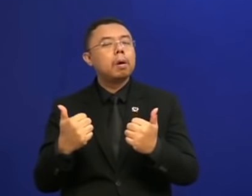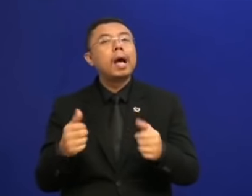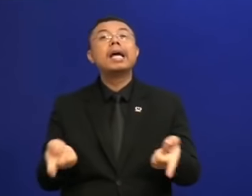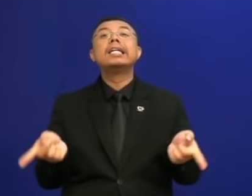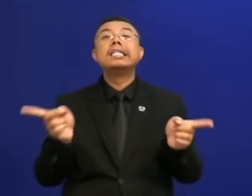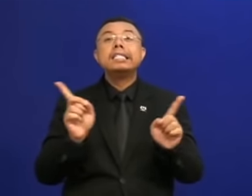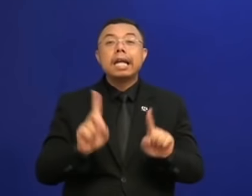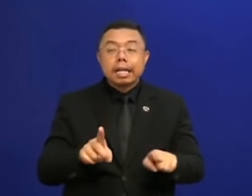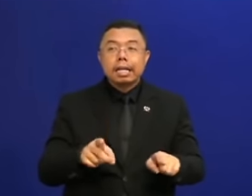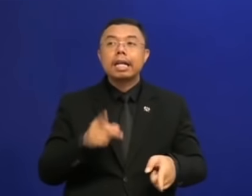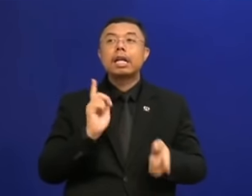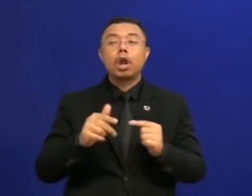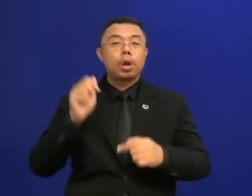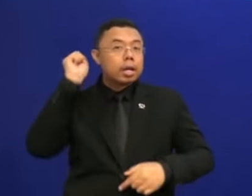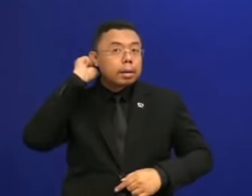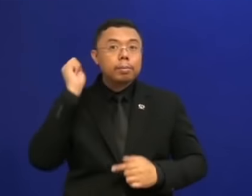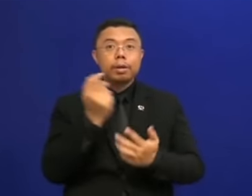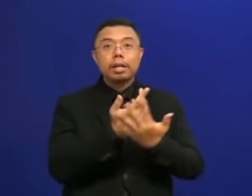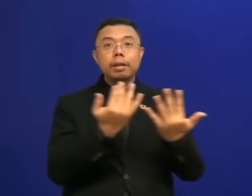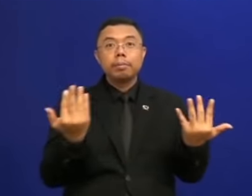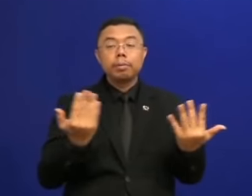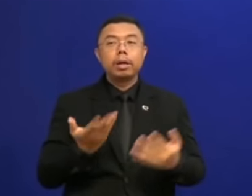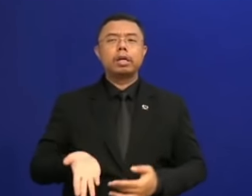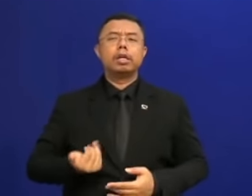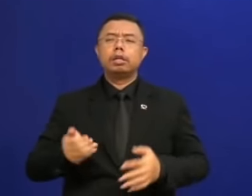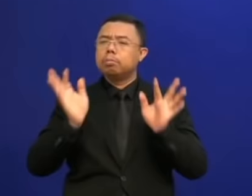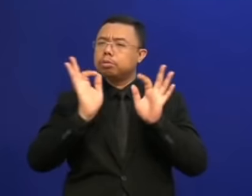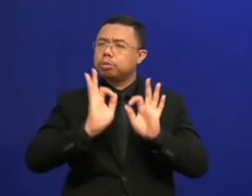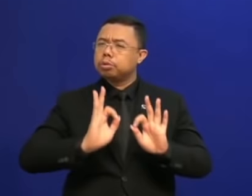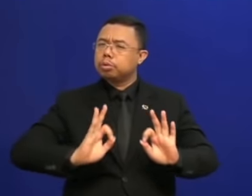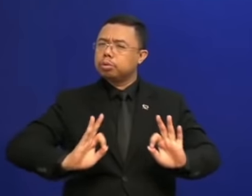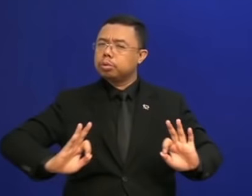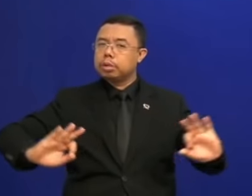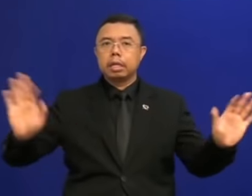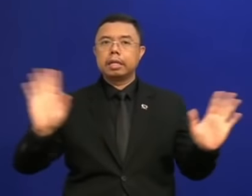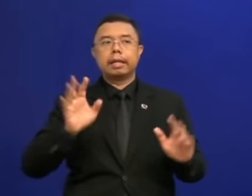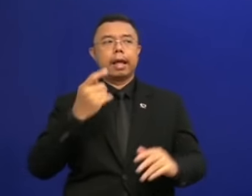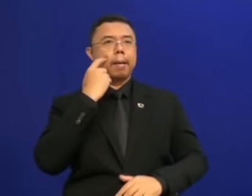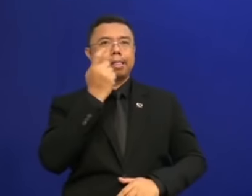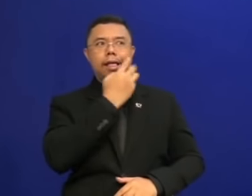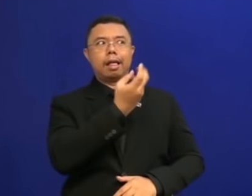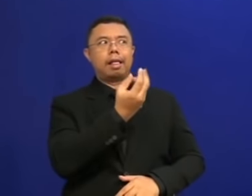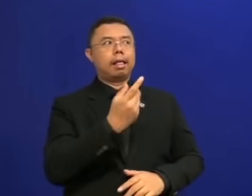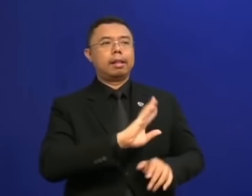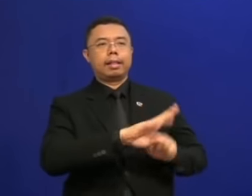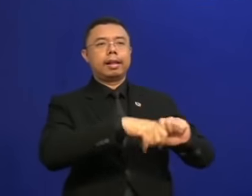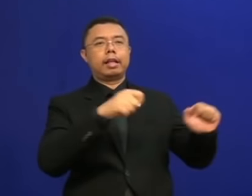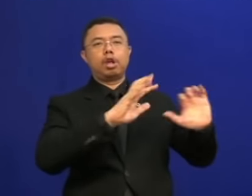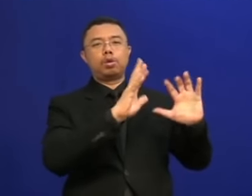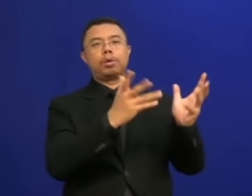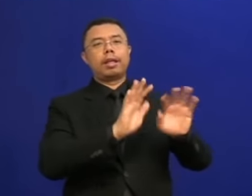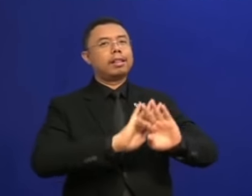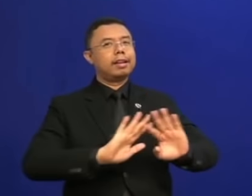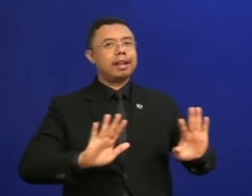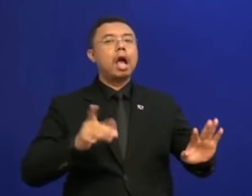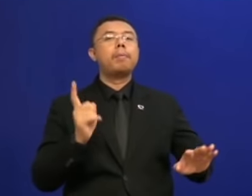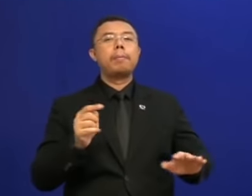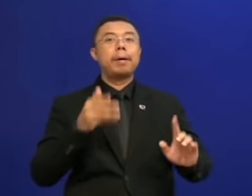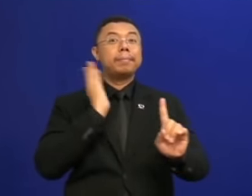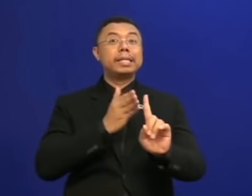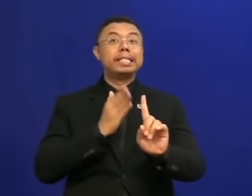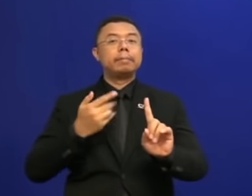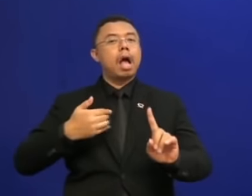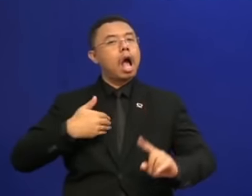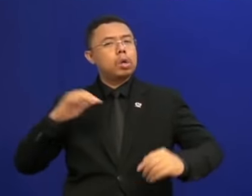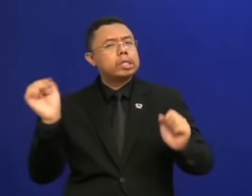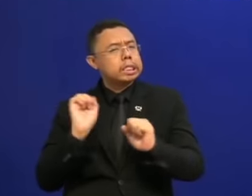kalau ibu-ibu hidup suci, ya, tidak matre, tidak terikat dengan dunia, karena prinsipnya